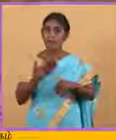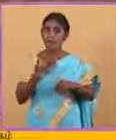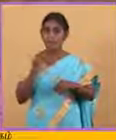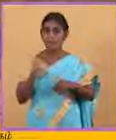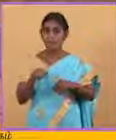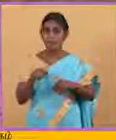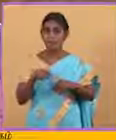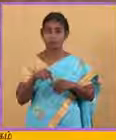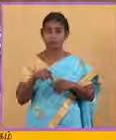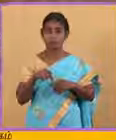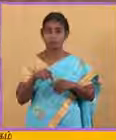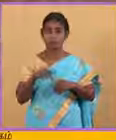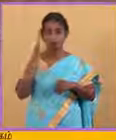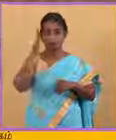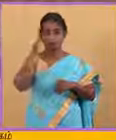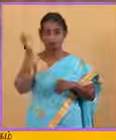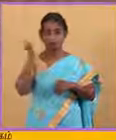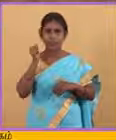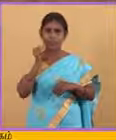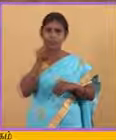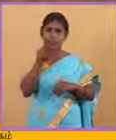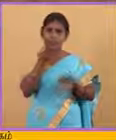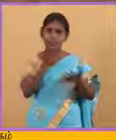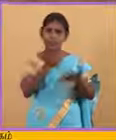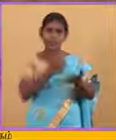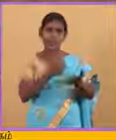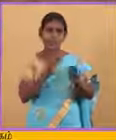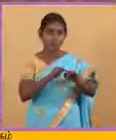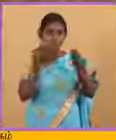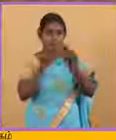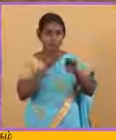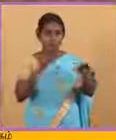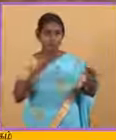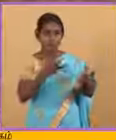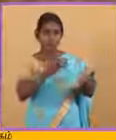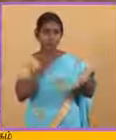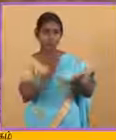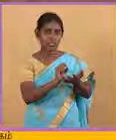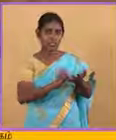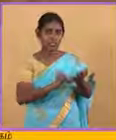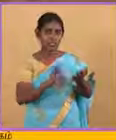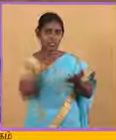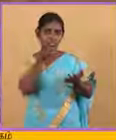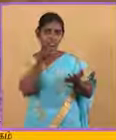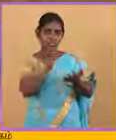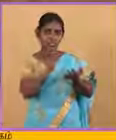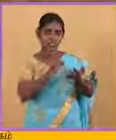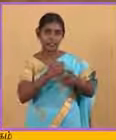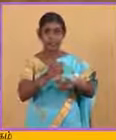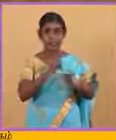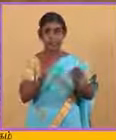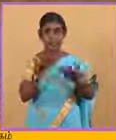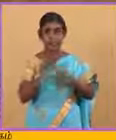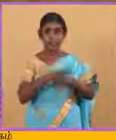மனநக்கல்வி மாணவர்களால் சிறு குறிப்புகளாக எடுக்கப்பட்டது. அந்த எடுக்கப்பட்ட சிறு குறிப்புகள் பின்பு